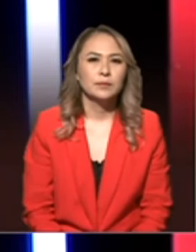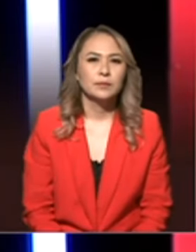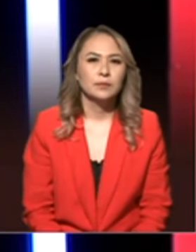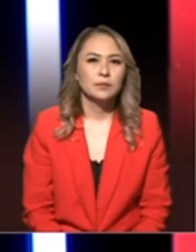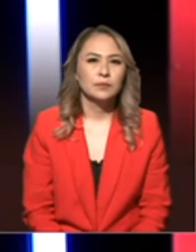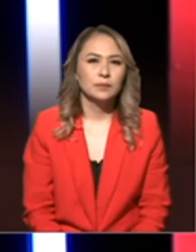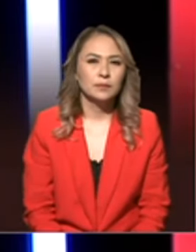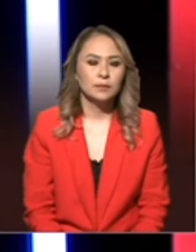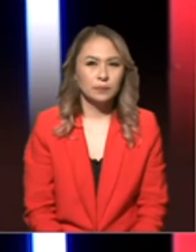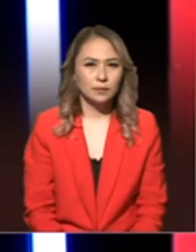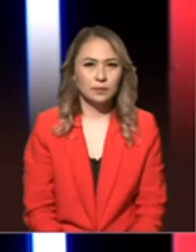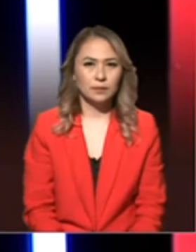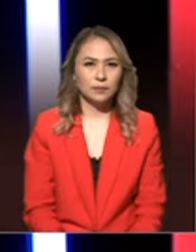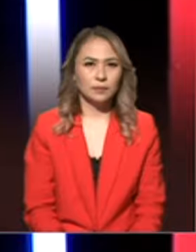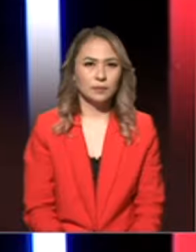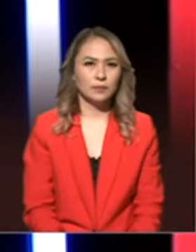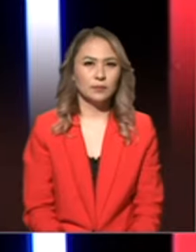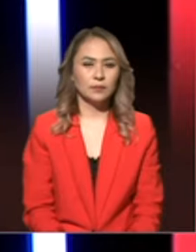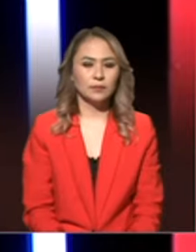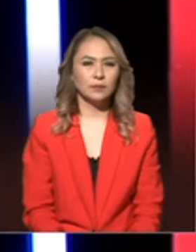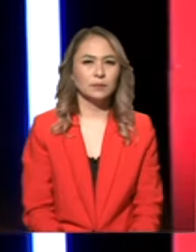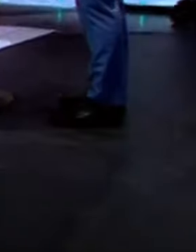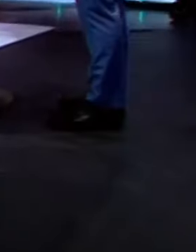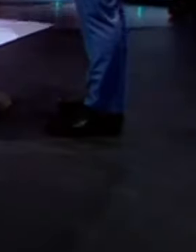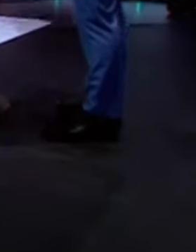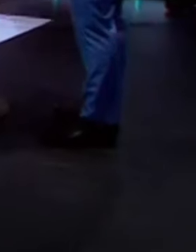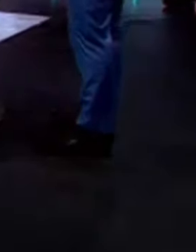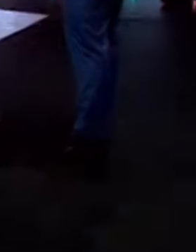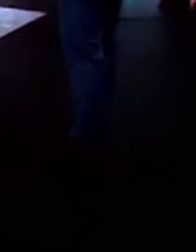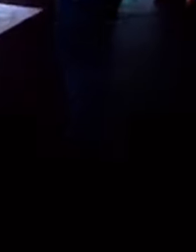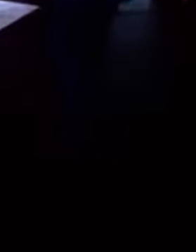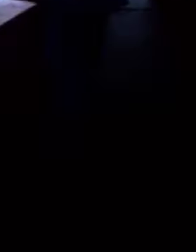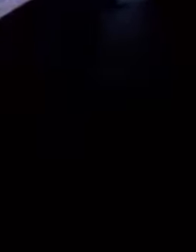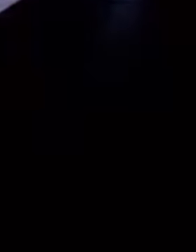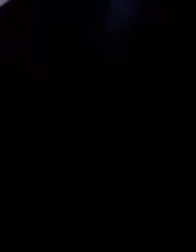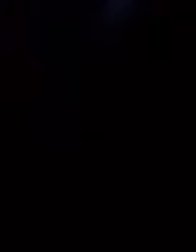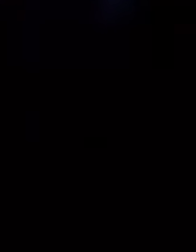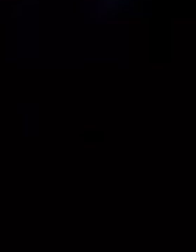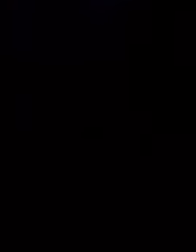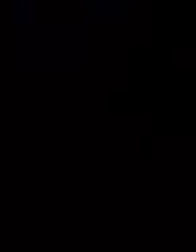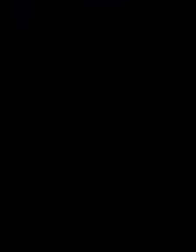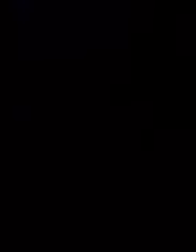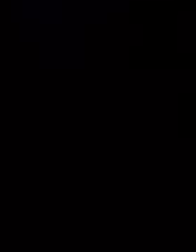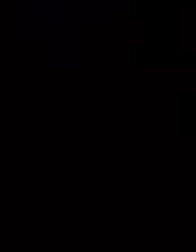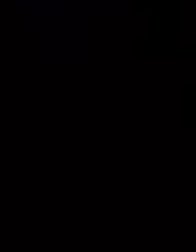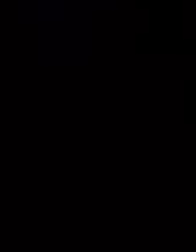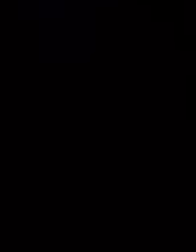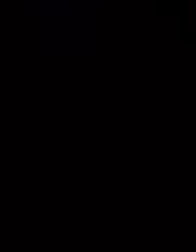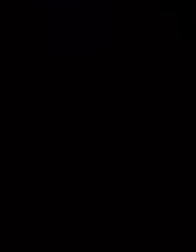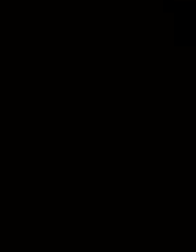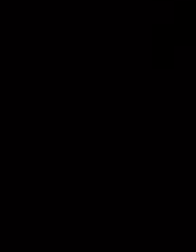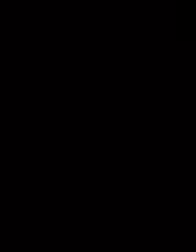Ерқанат Көпжасар, көп жасайық. Сау болыңыздар.